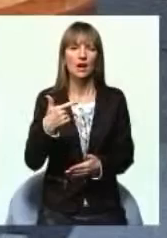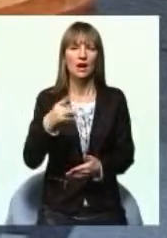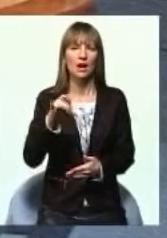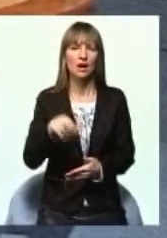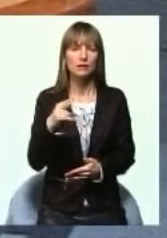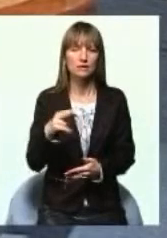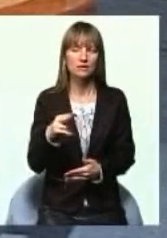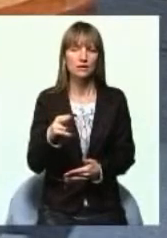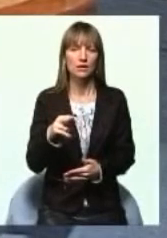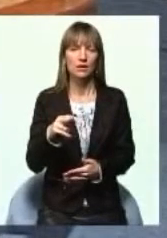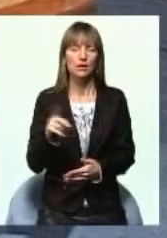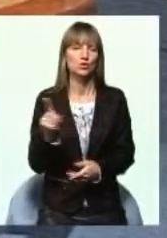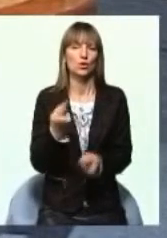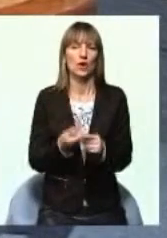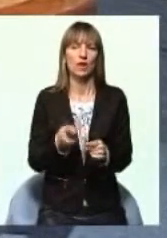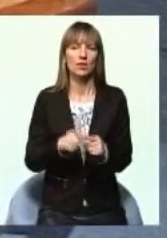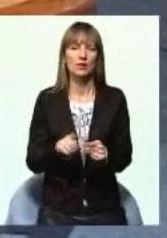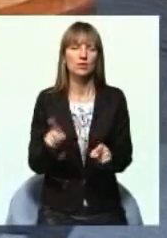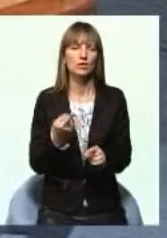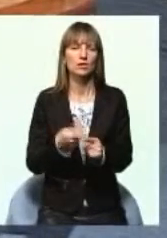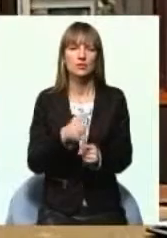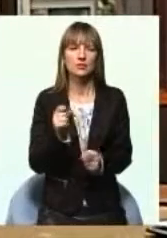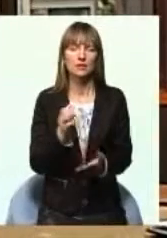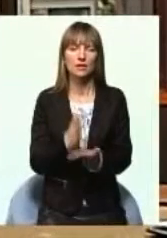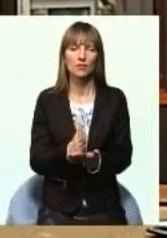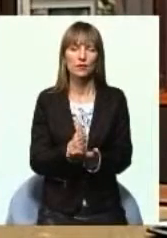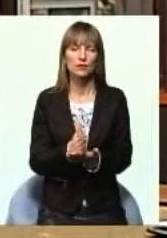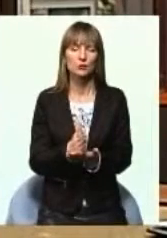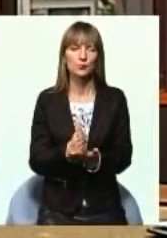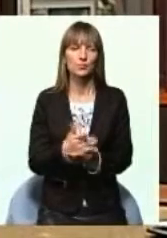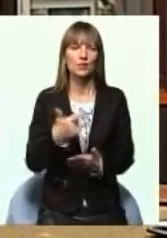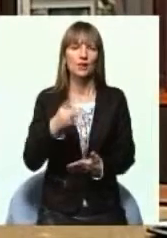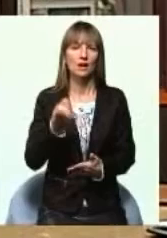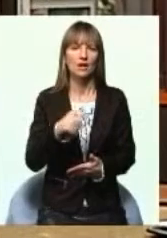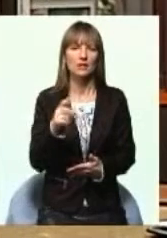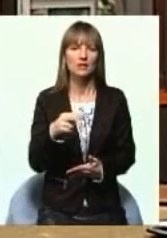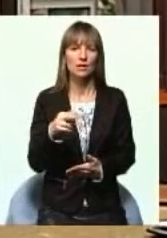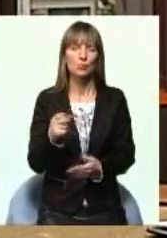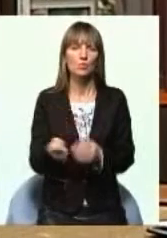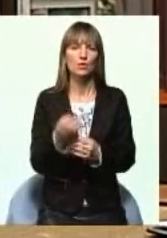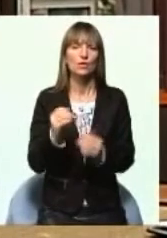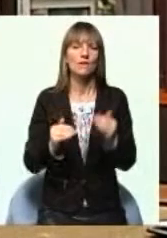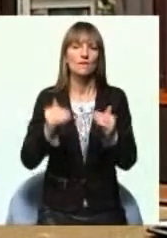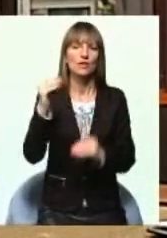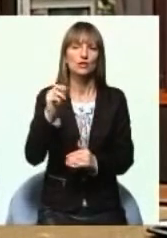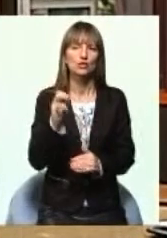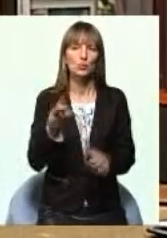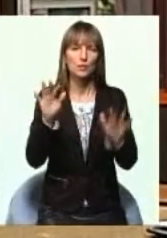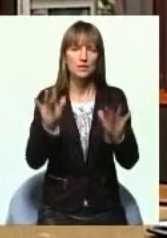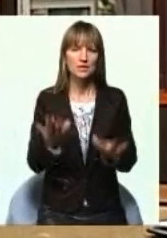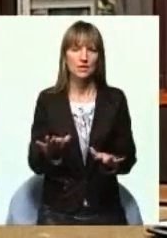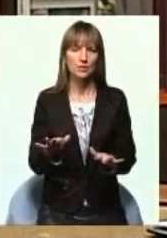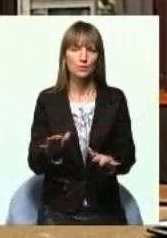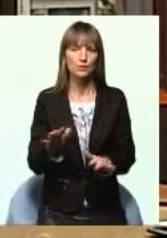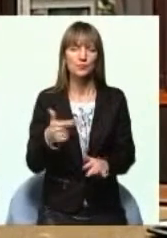Саша, розповідай, що ж таке град і що це за явище? Град появляється ще вище, ніж сніг.